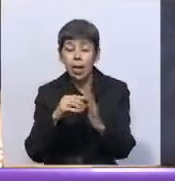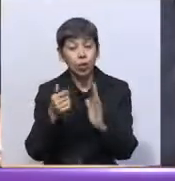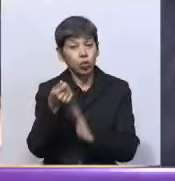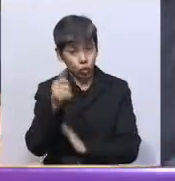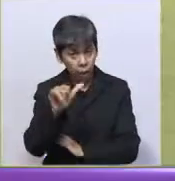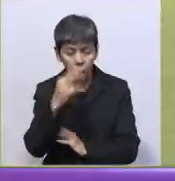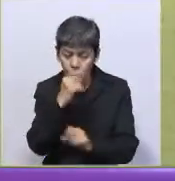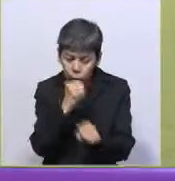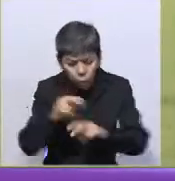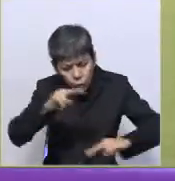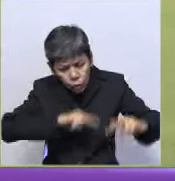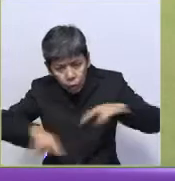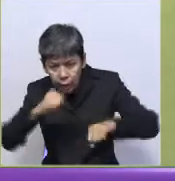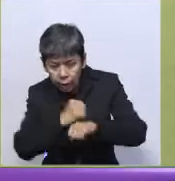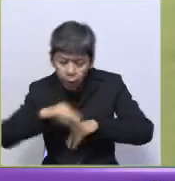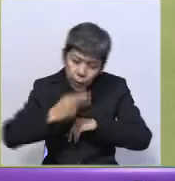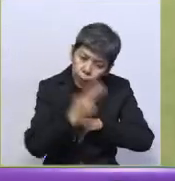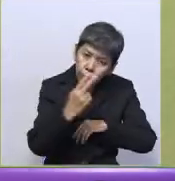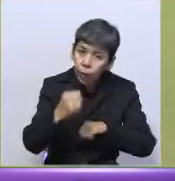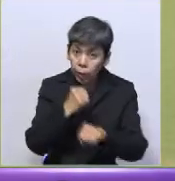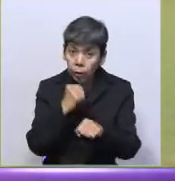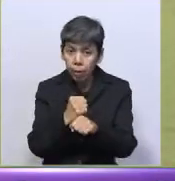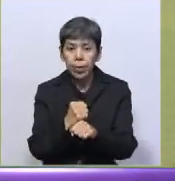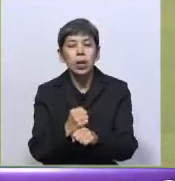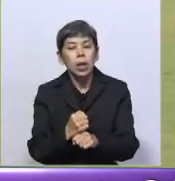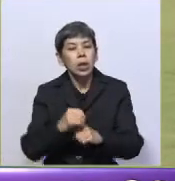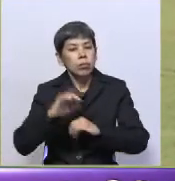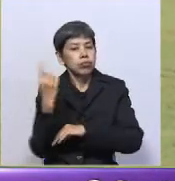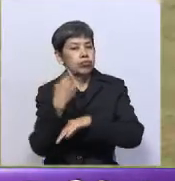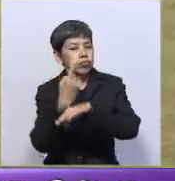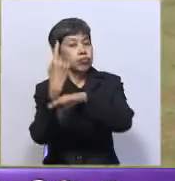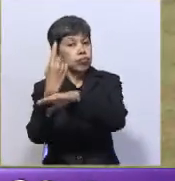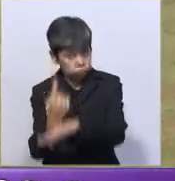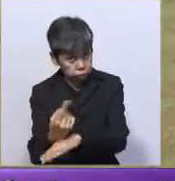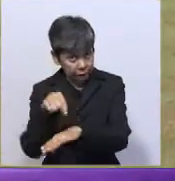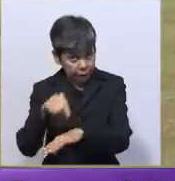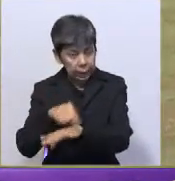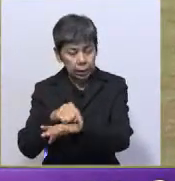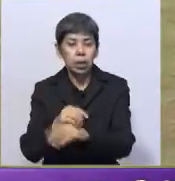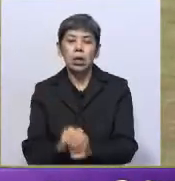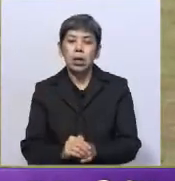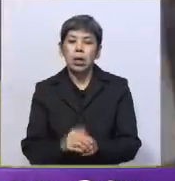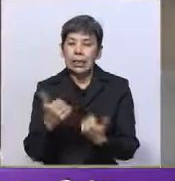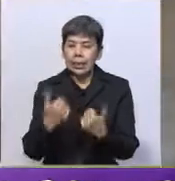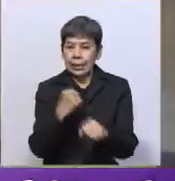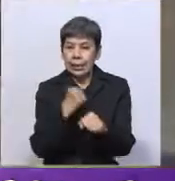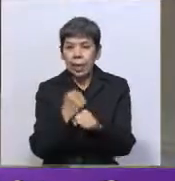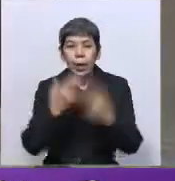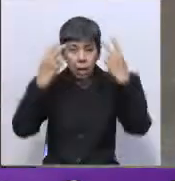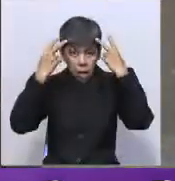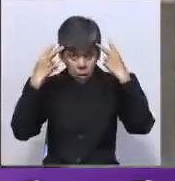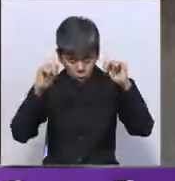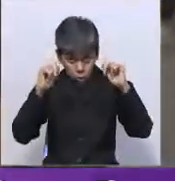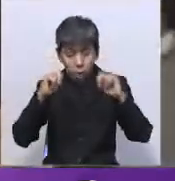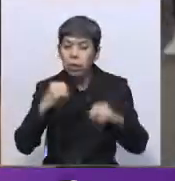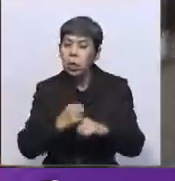าตรวจสอบความพร้อมพื้นที่ต่างๆและจุดจอดเฮลิคอปเตอร์ที่สำนักงานเทศบาลตำบลสามกอก่อนที่นายกรัฐมนตรี